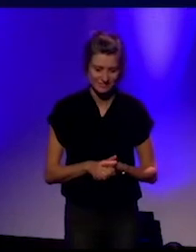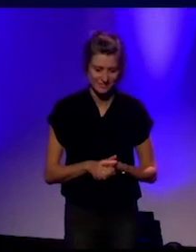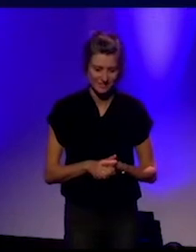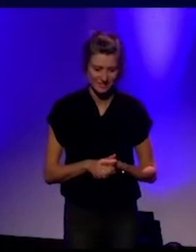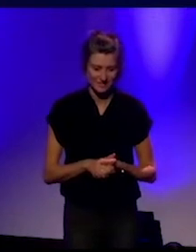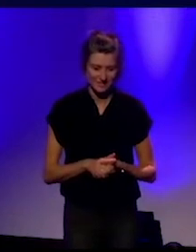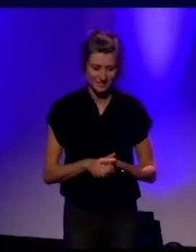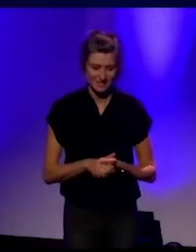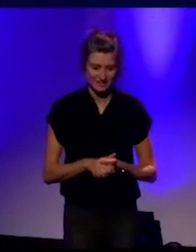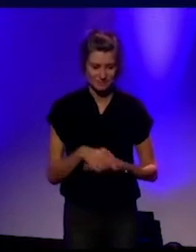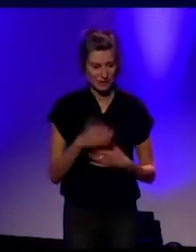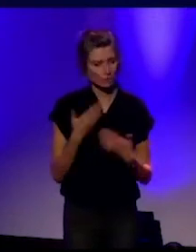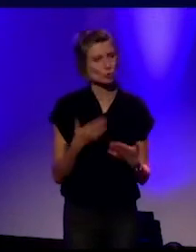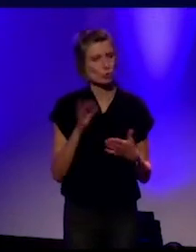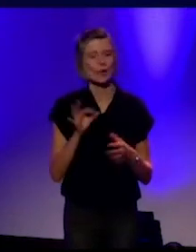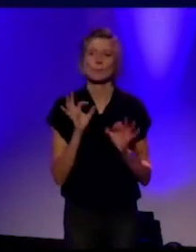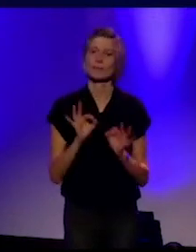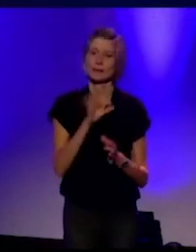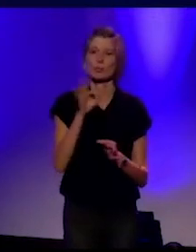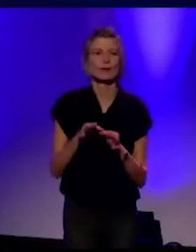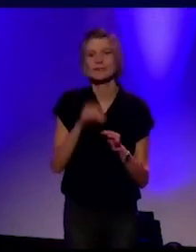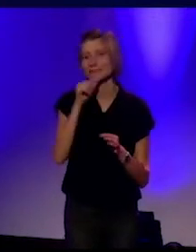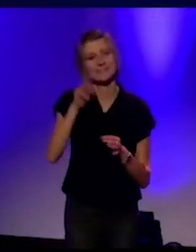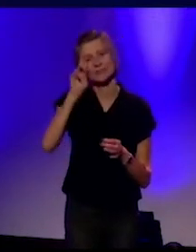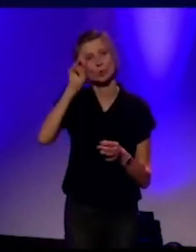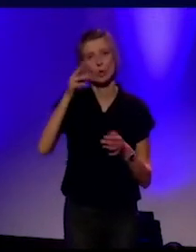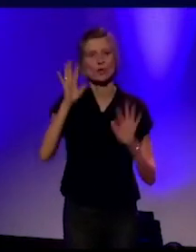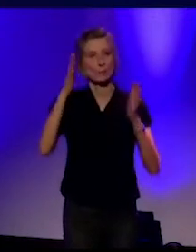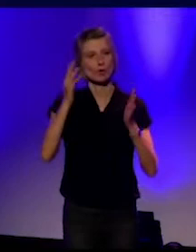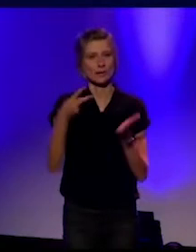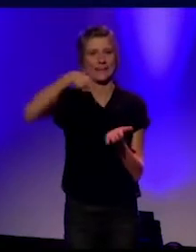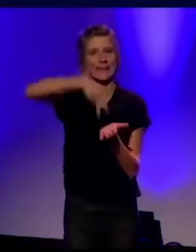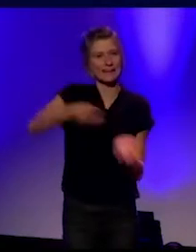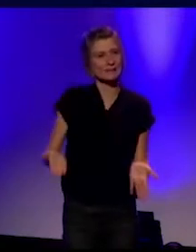vind wel dat dit de ideale gelegenheid is om niet zomaar een applaus, maar een staande ovatie te geven.